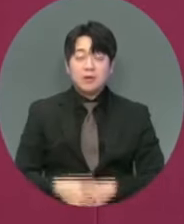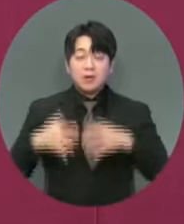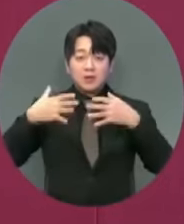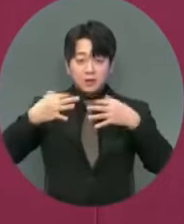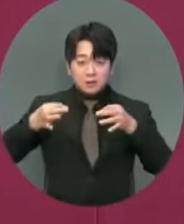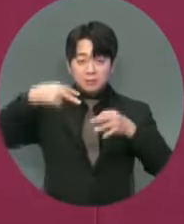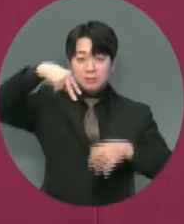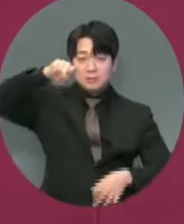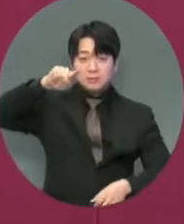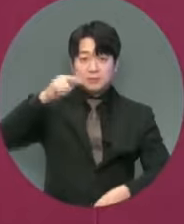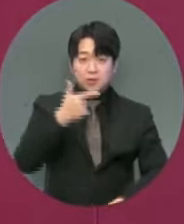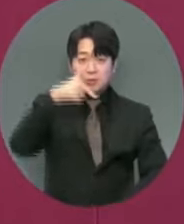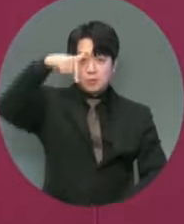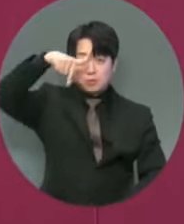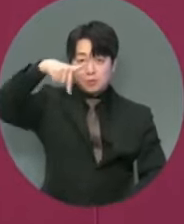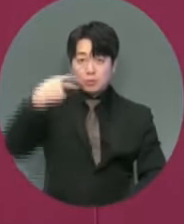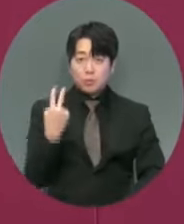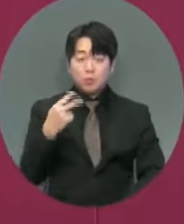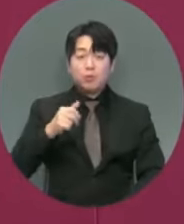김선교 의원,